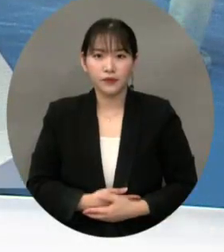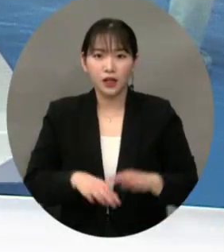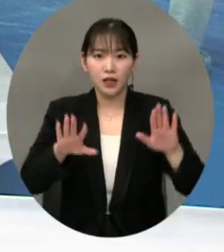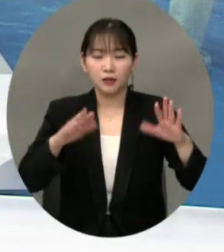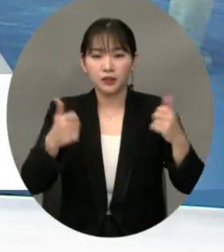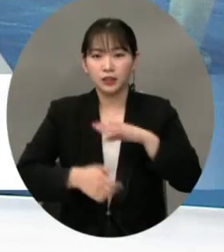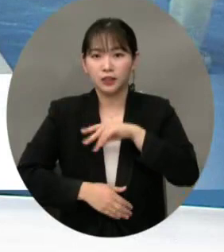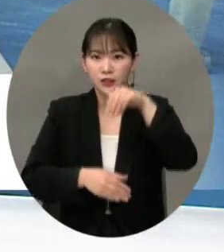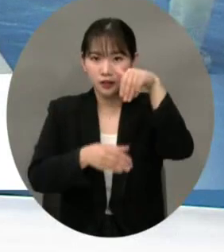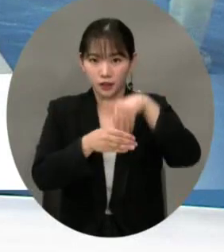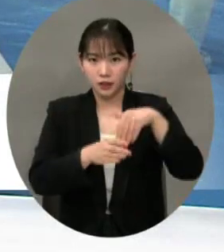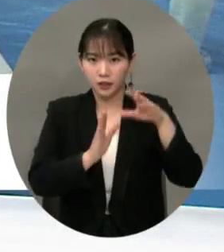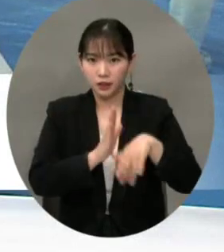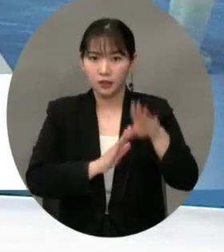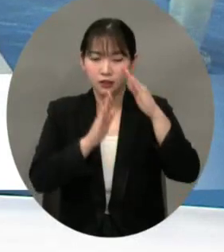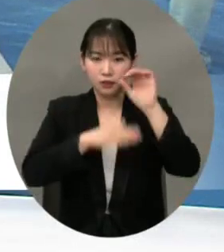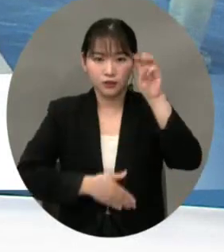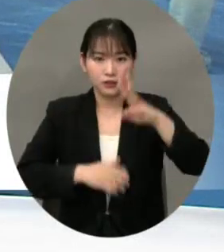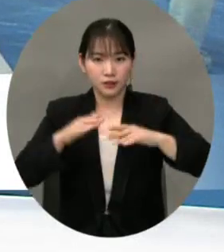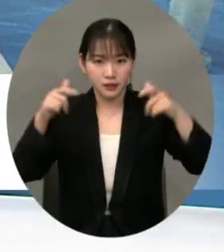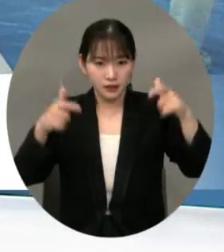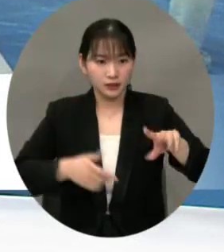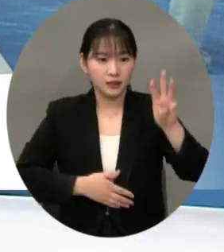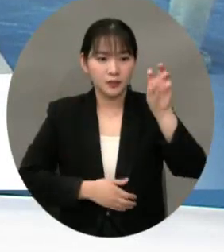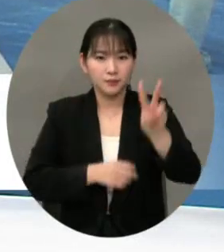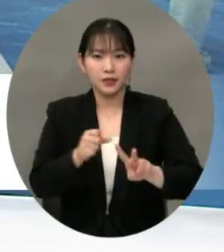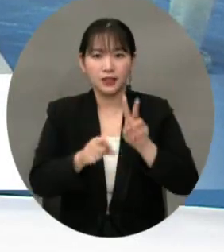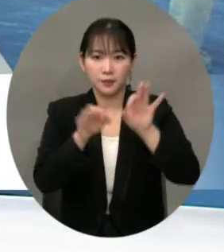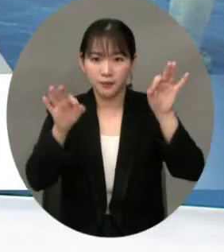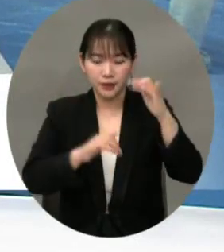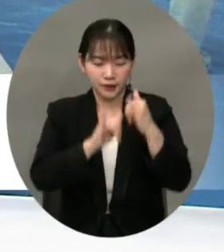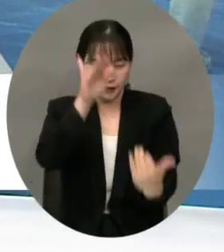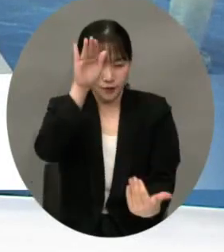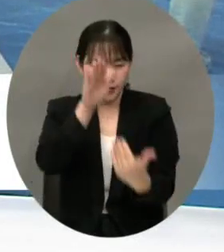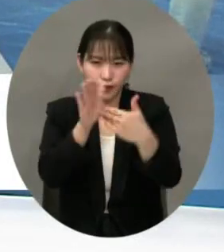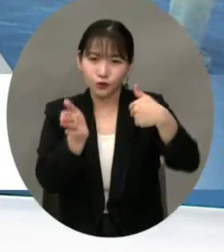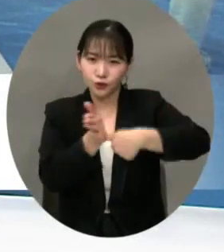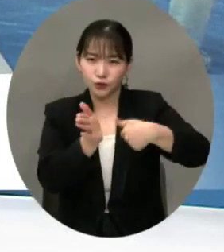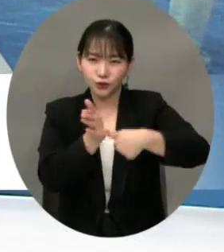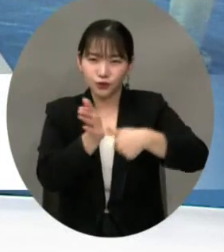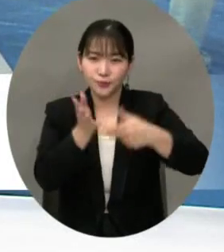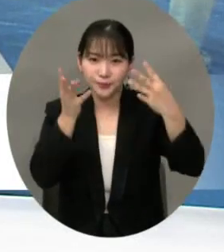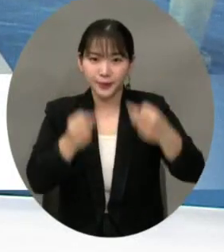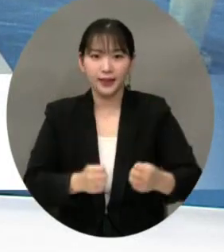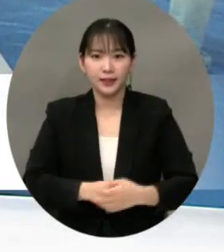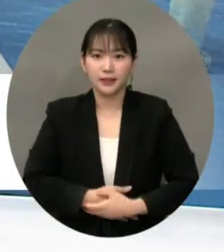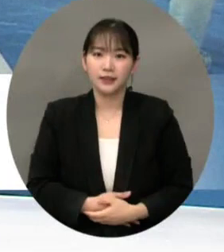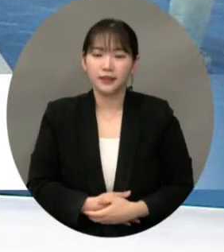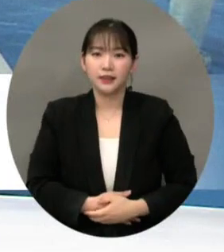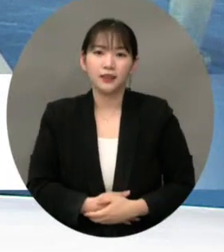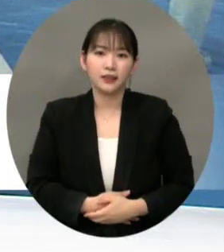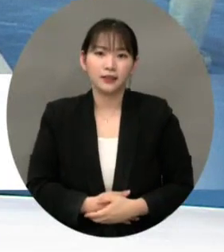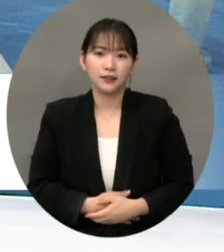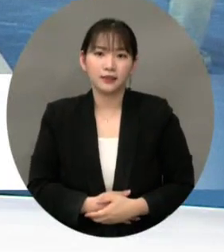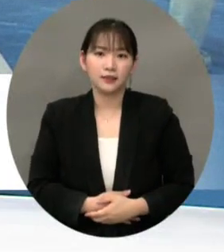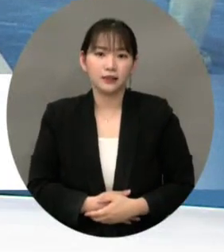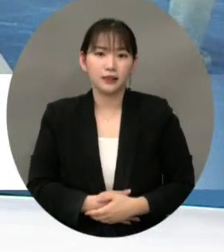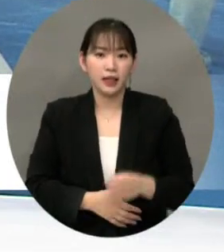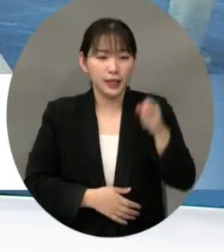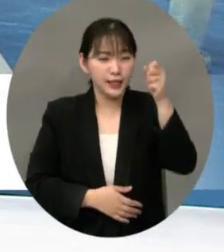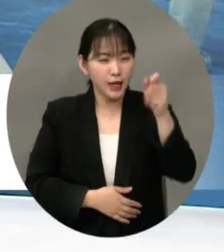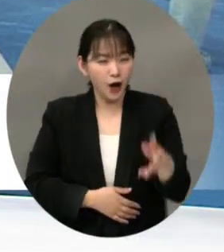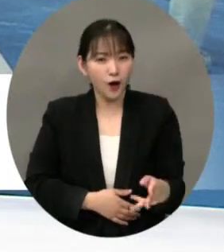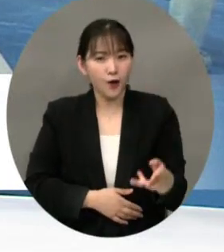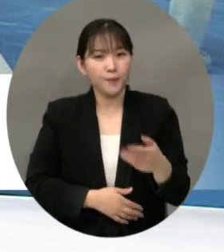이번 국회의원 선거에서 광주 전남은 32년 만에 역대 최고 투표율을 기록했습니다. 이런 가운데 다선